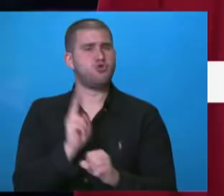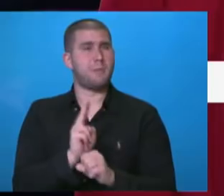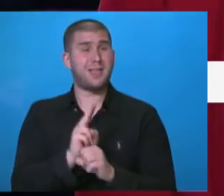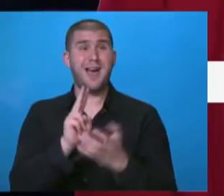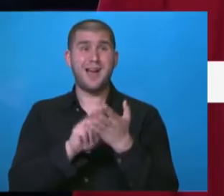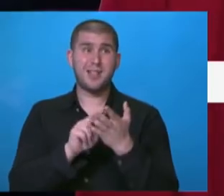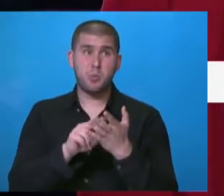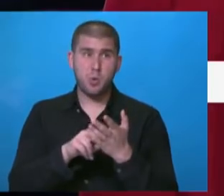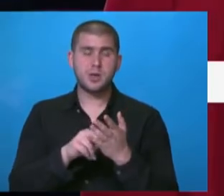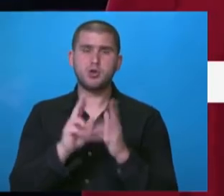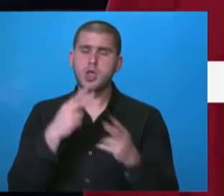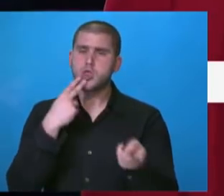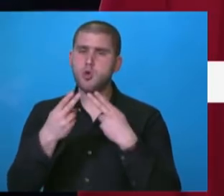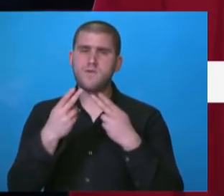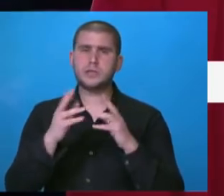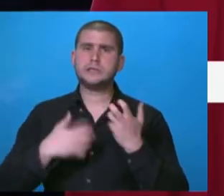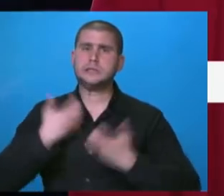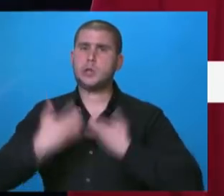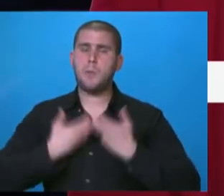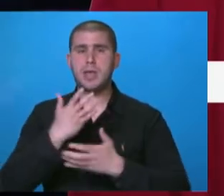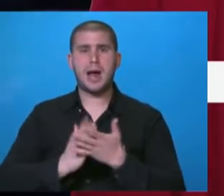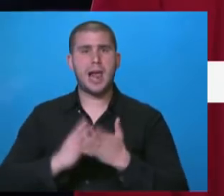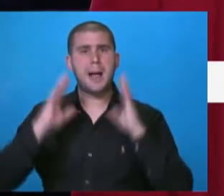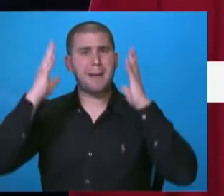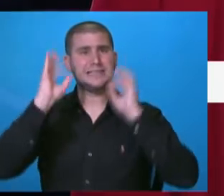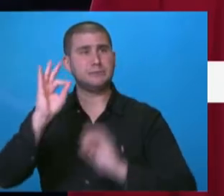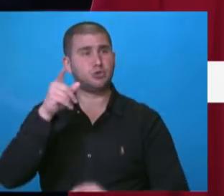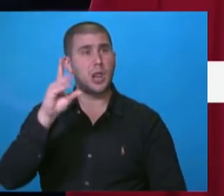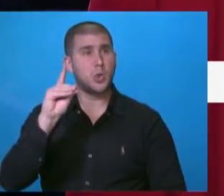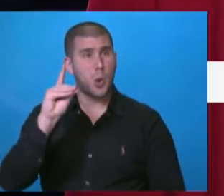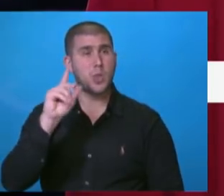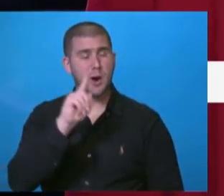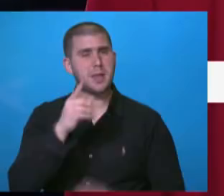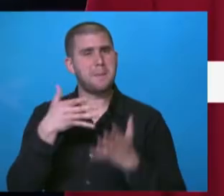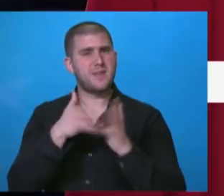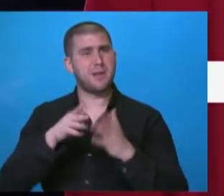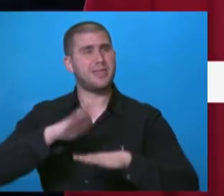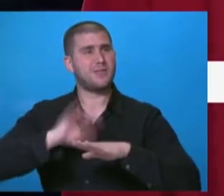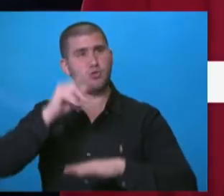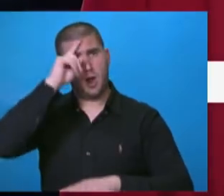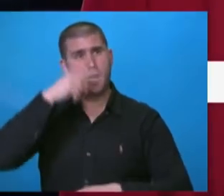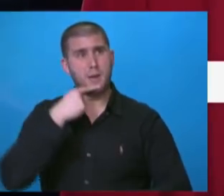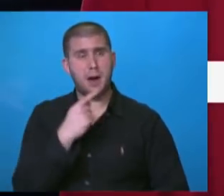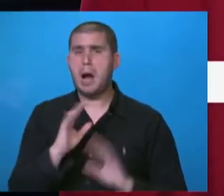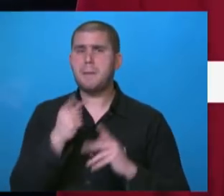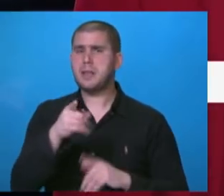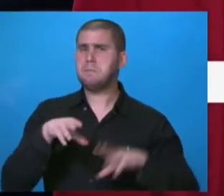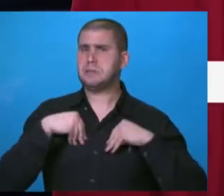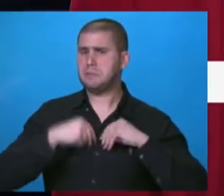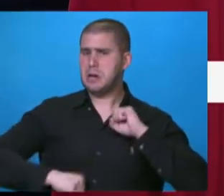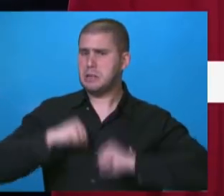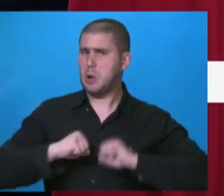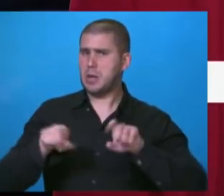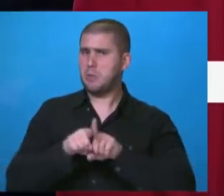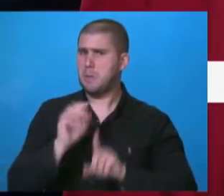הזאת מעוררת תגובות זוהמות של כמה ממעריציו של וייד שמבקרים אותו על תפקידו כאב. למה אתה מרשה התנהגות כזאת